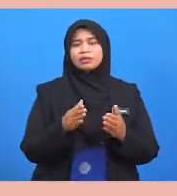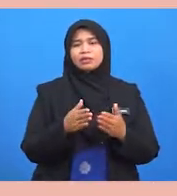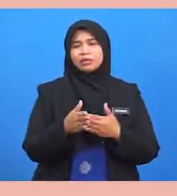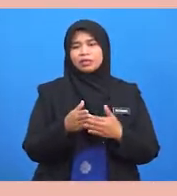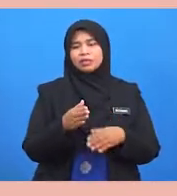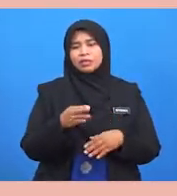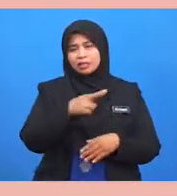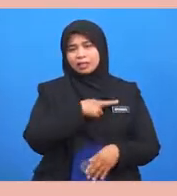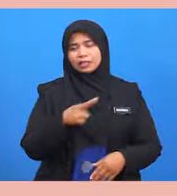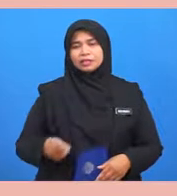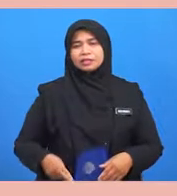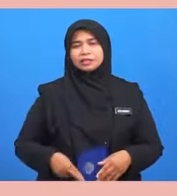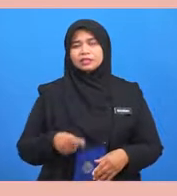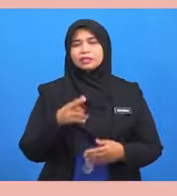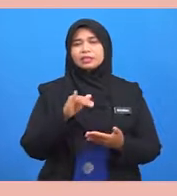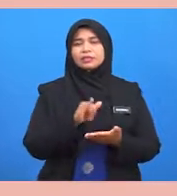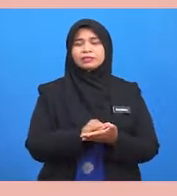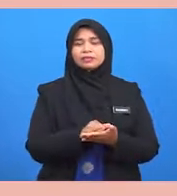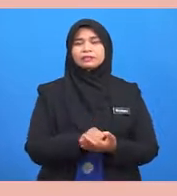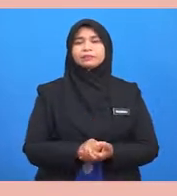tersebut dan diberi perlindungan.